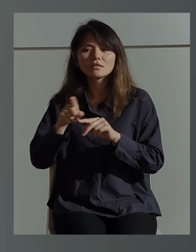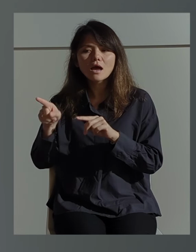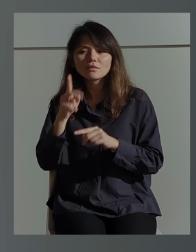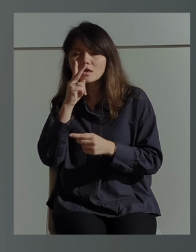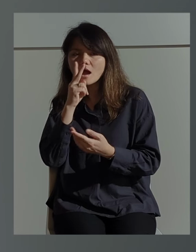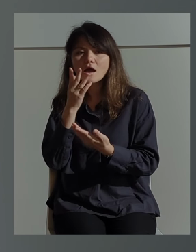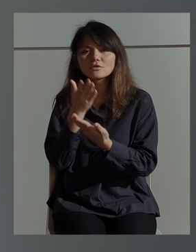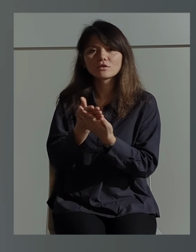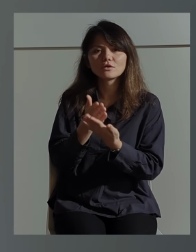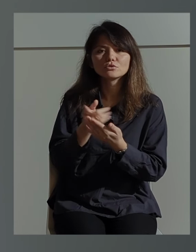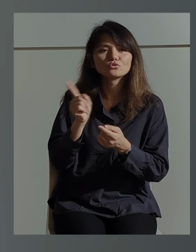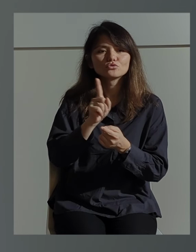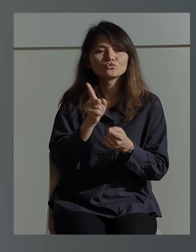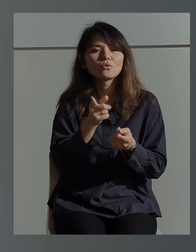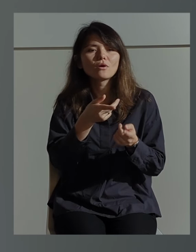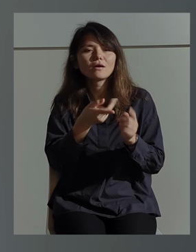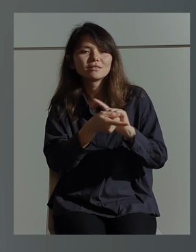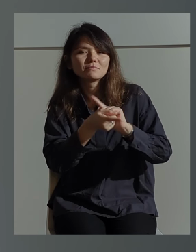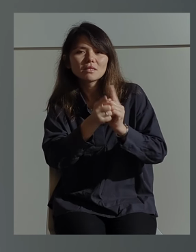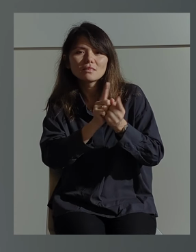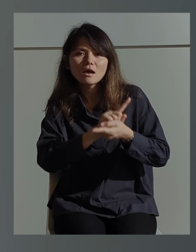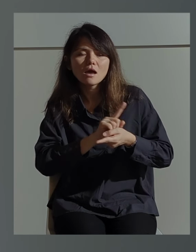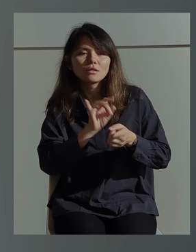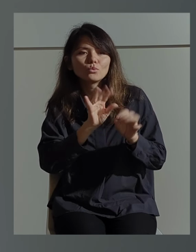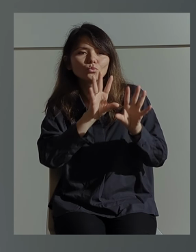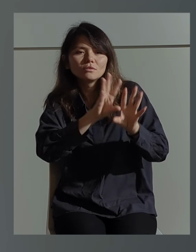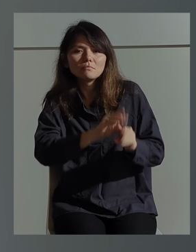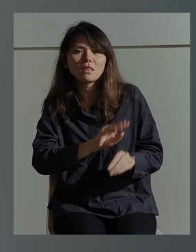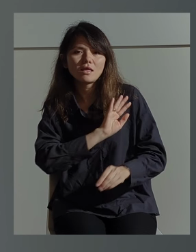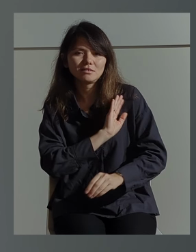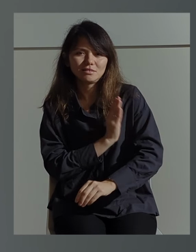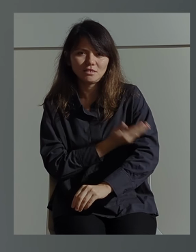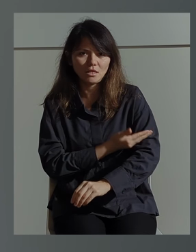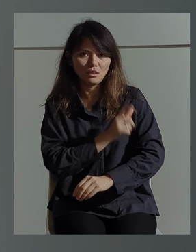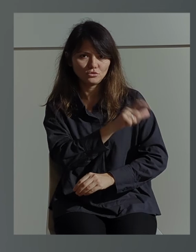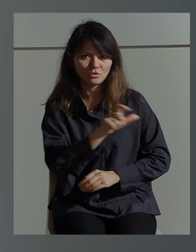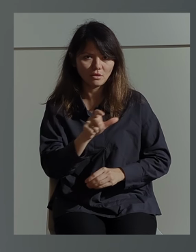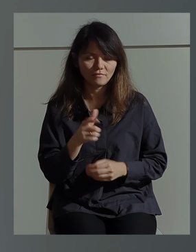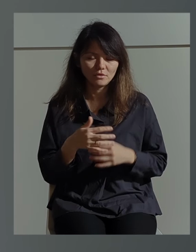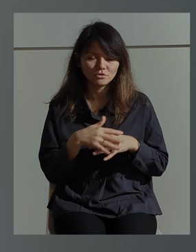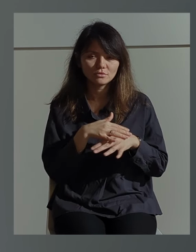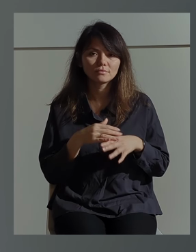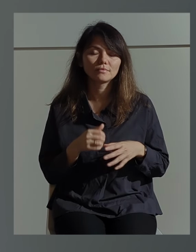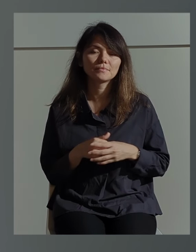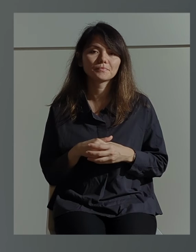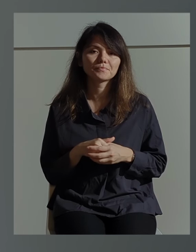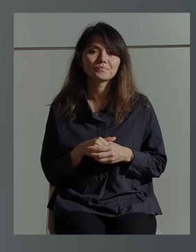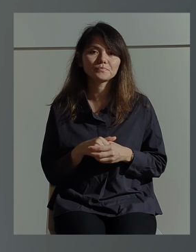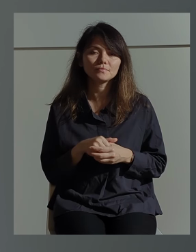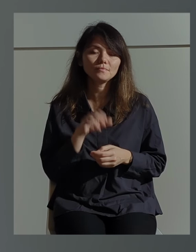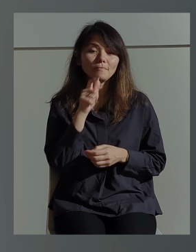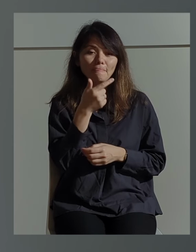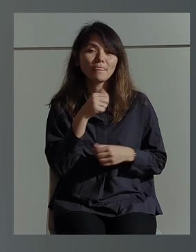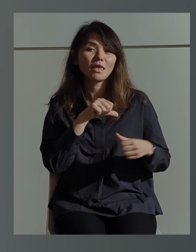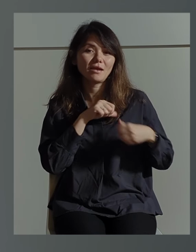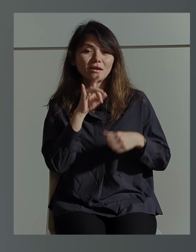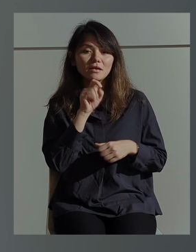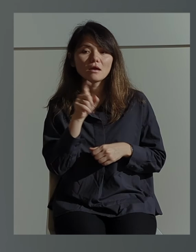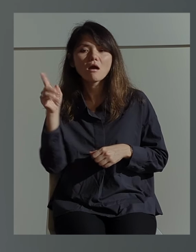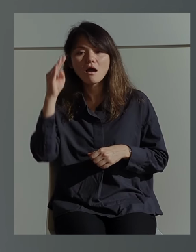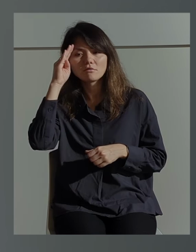того что смиряется что усыпляет а силу человеческого рода Вот и грех в котором отец